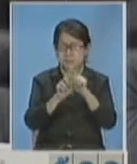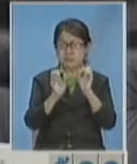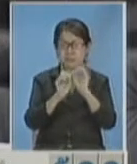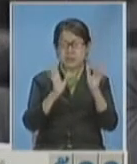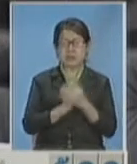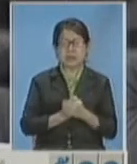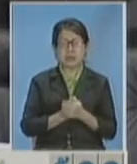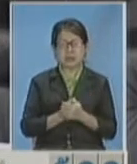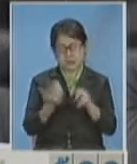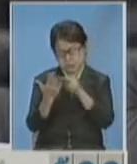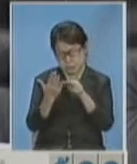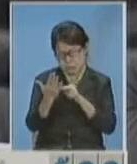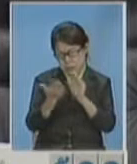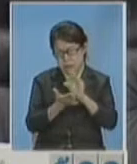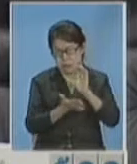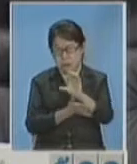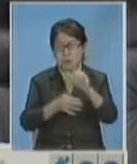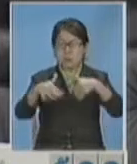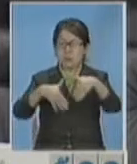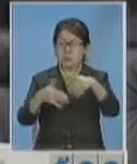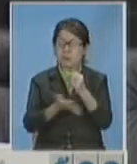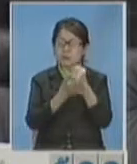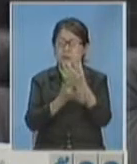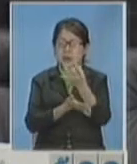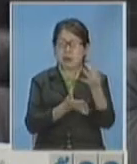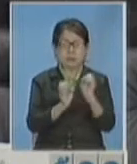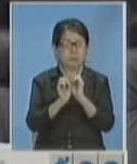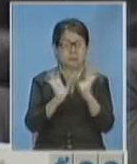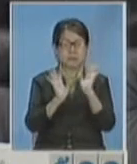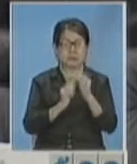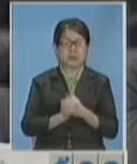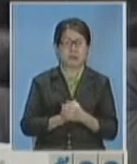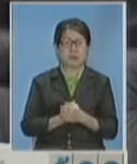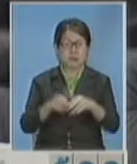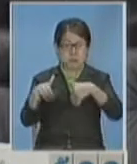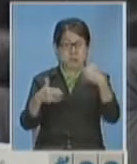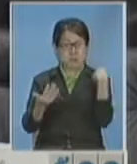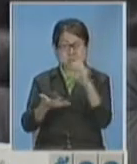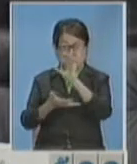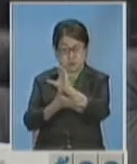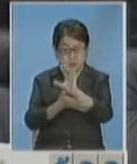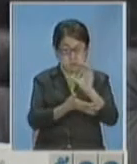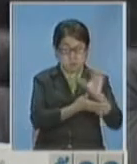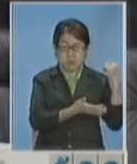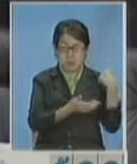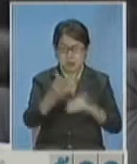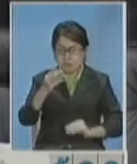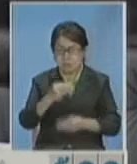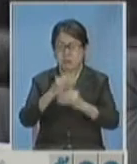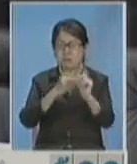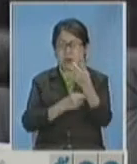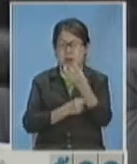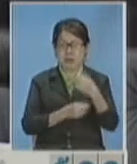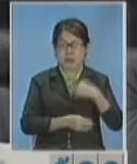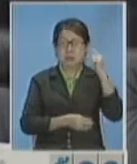นนี้เนี่ยจะไปสนับสนุนพี่น้องในชุมชนนะคะซึ่งมีหลายแหล่งทุนอยู่แล้วเนี่ยอย่างไรดิฉันคิดว่าเวลาที่เราจะตั้ง